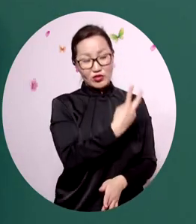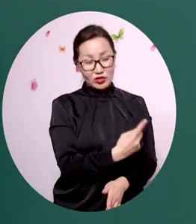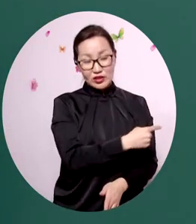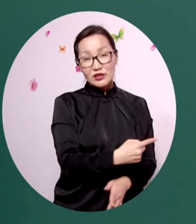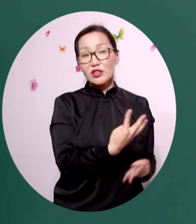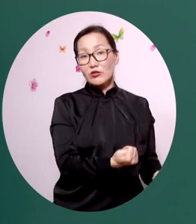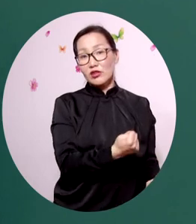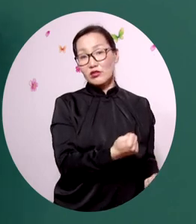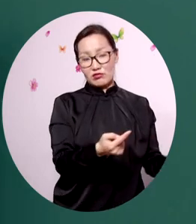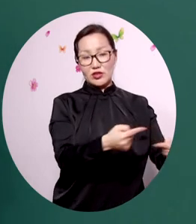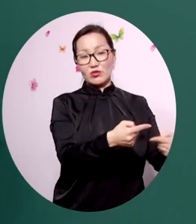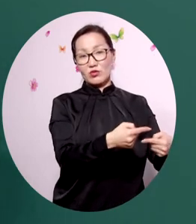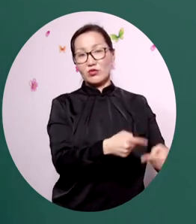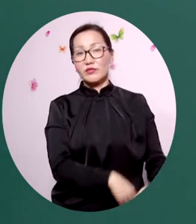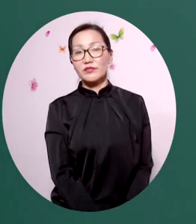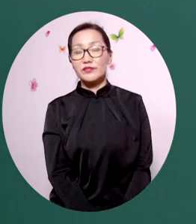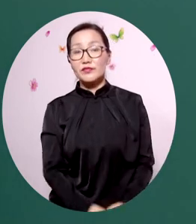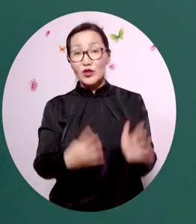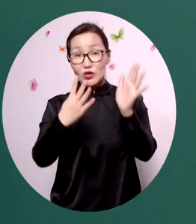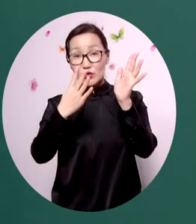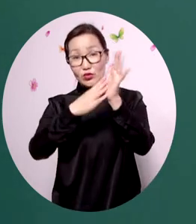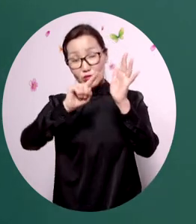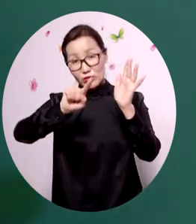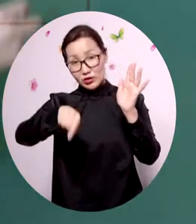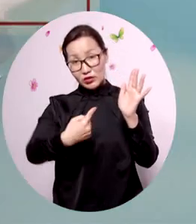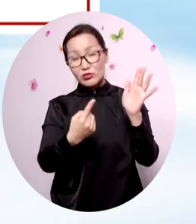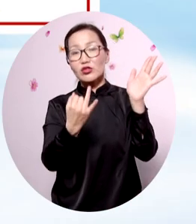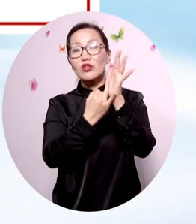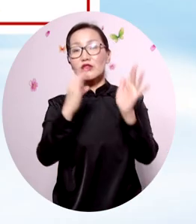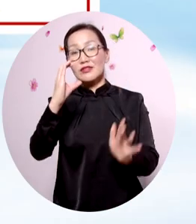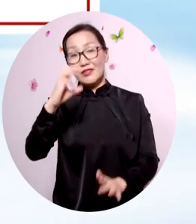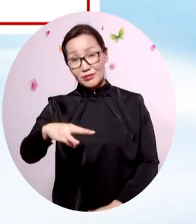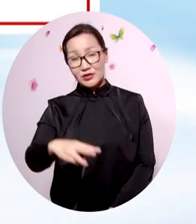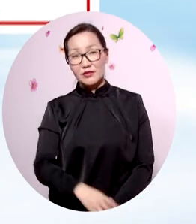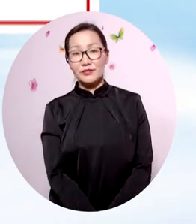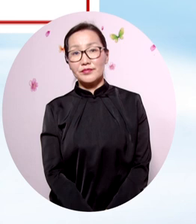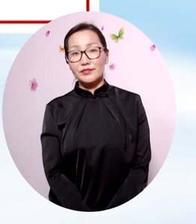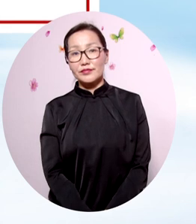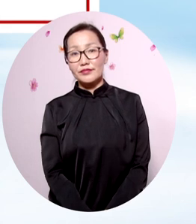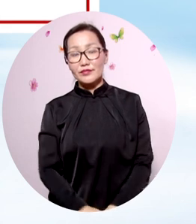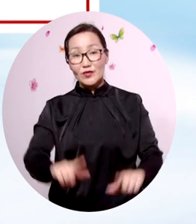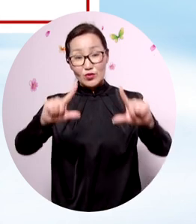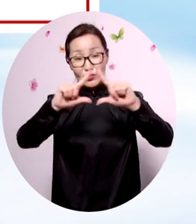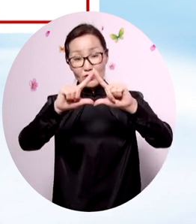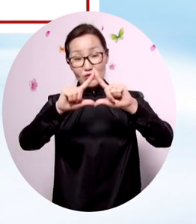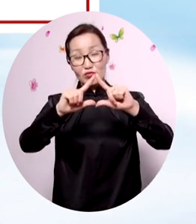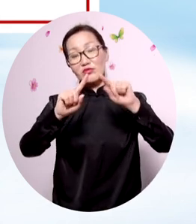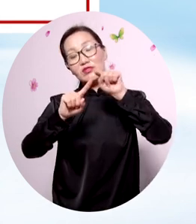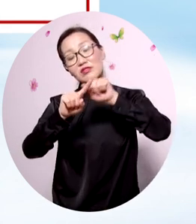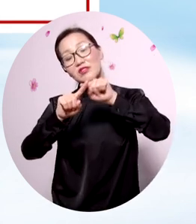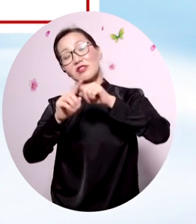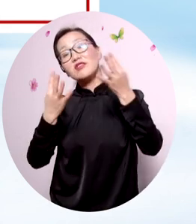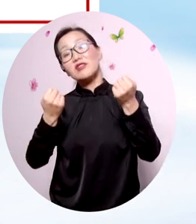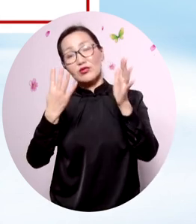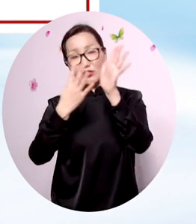хасахаар тэнцүү. 9 бүхэл 17 см. Тэгвэл гурвалжны маань нэг тал